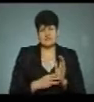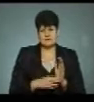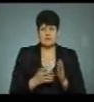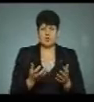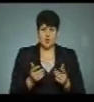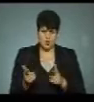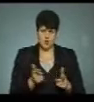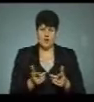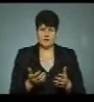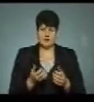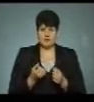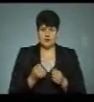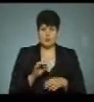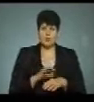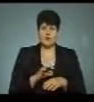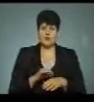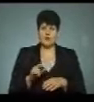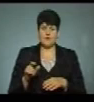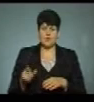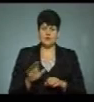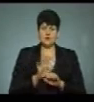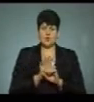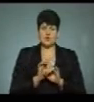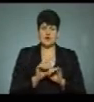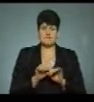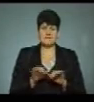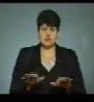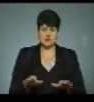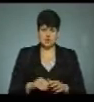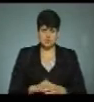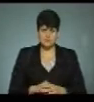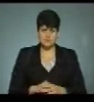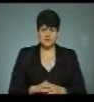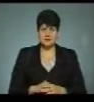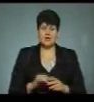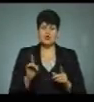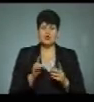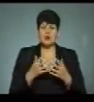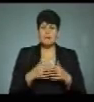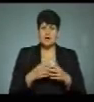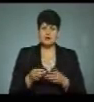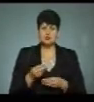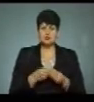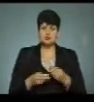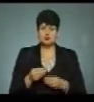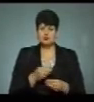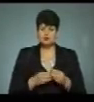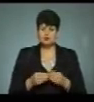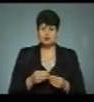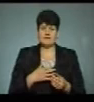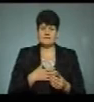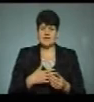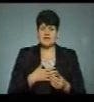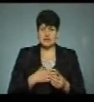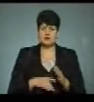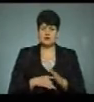прийому хворих із коронавірусом. Щодо апарату штучної вентиляції, то нами розпочато процедуру